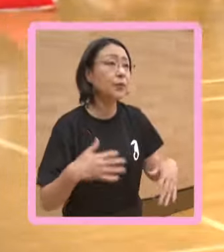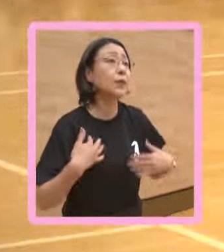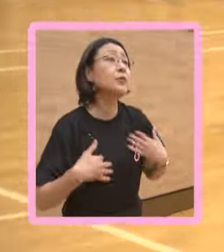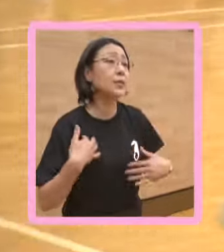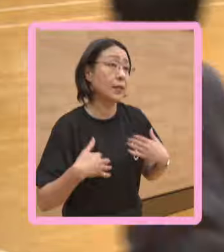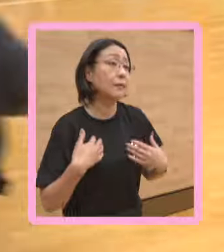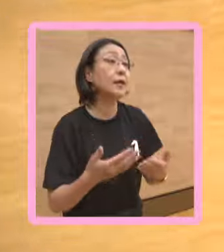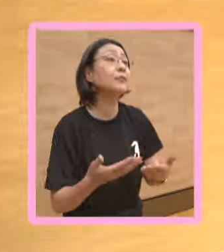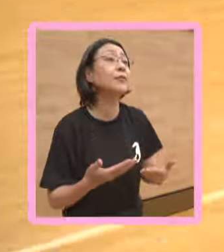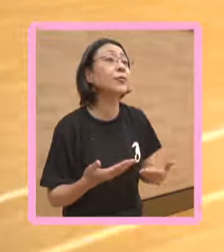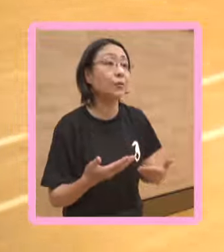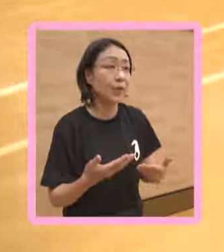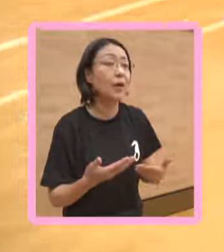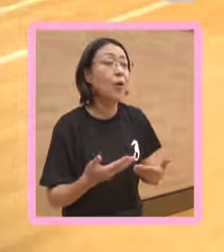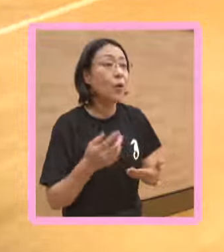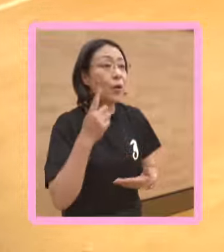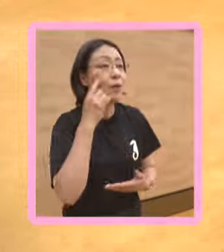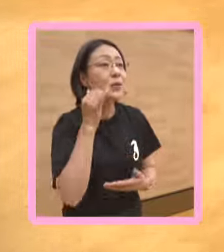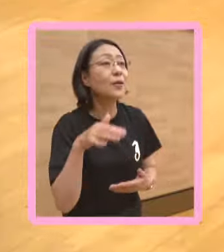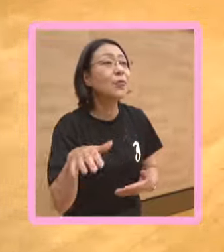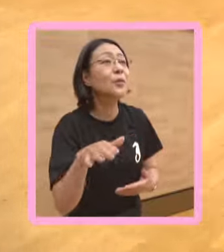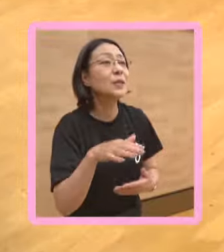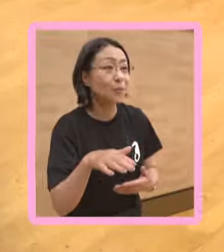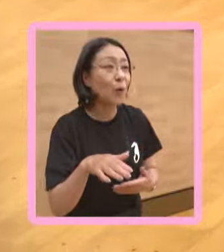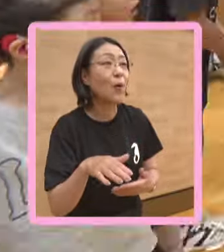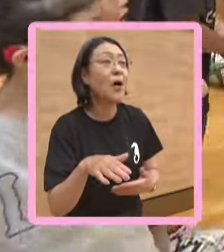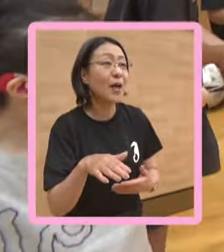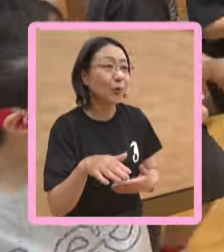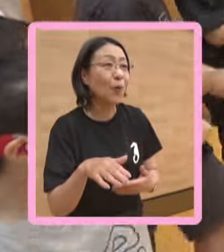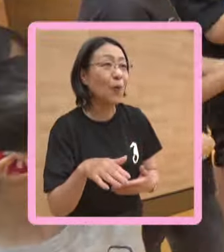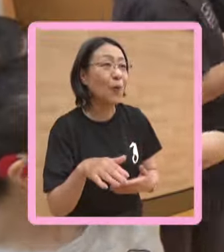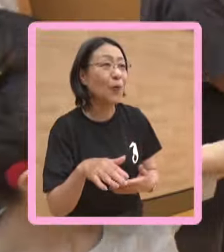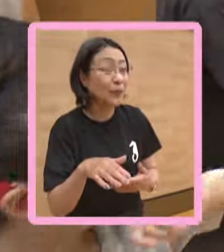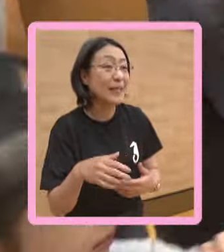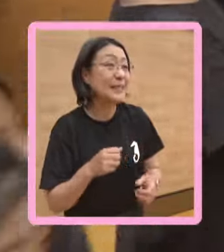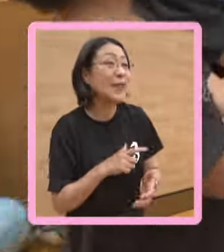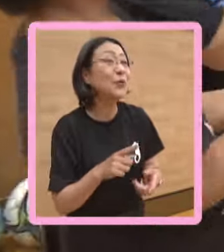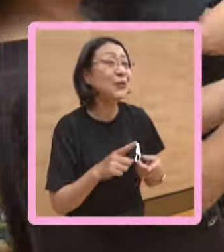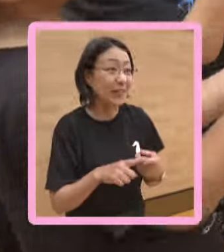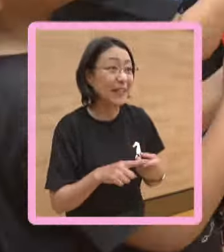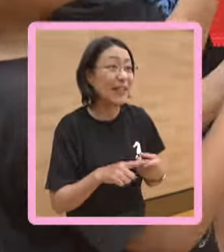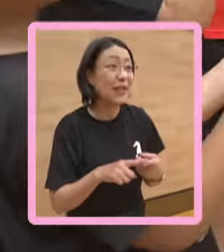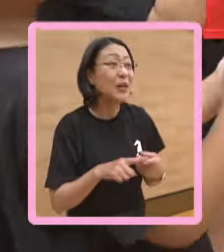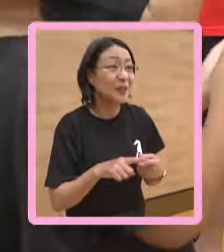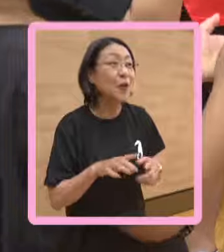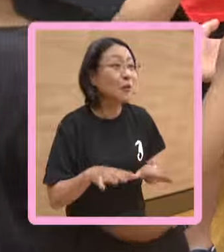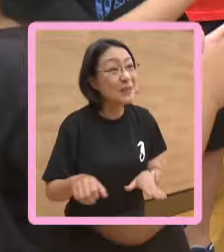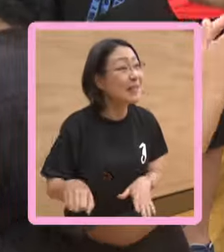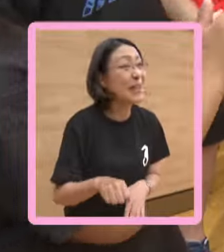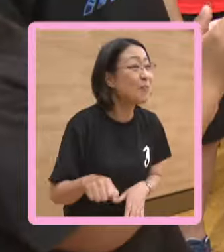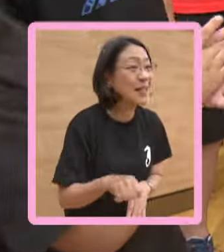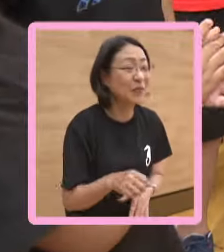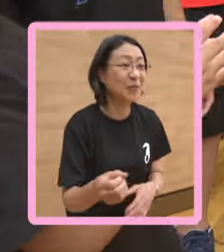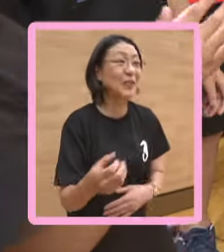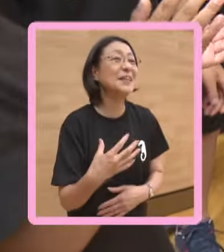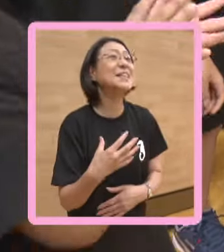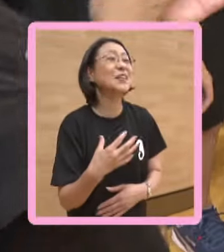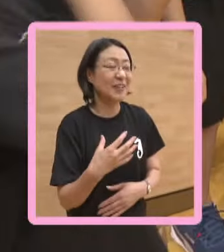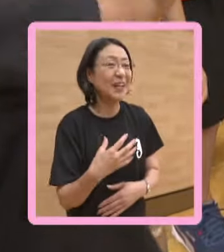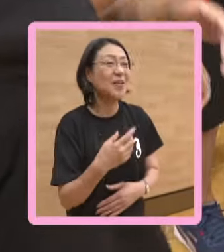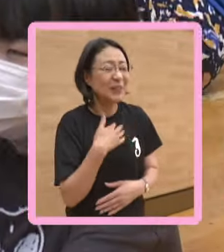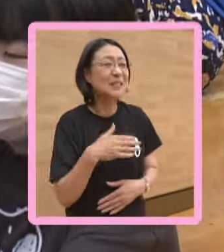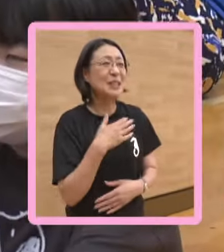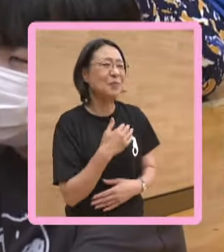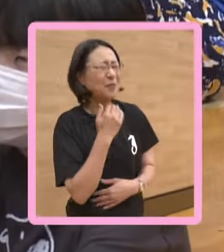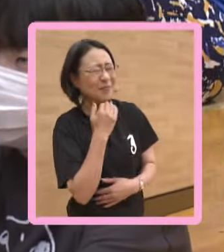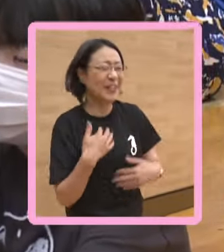どもたちも楽しんでくれるということで、親御さんの方たちも本当に積極的に、子ども連れて行きますってことを言ってくださる